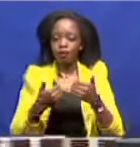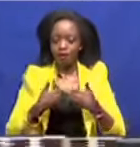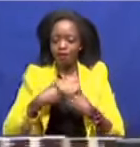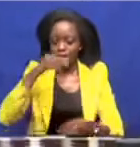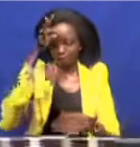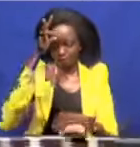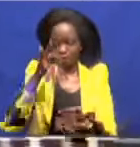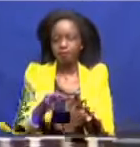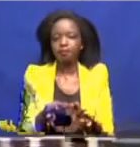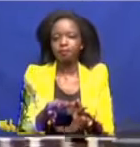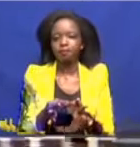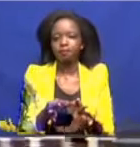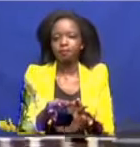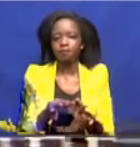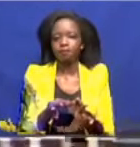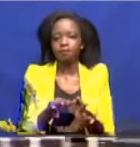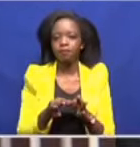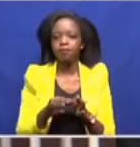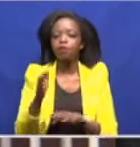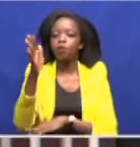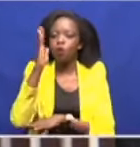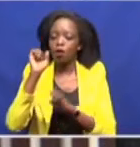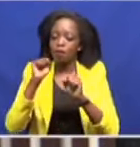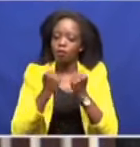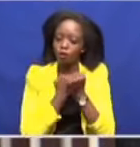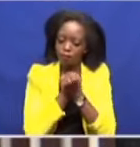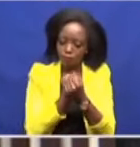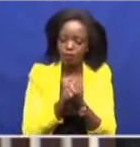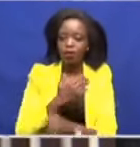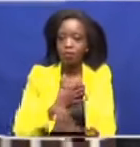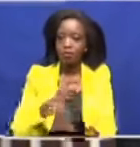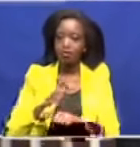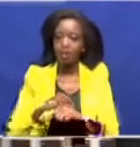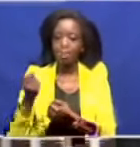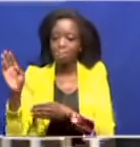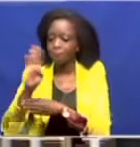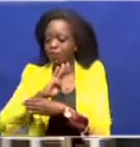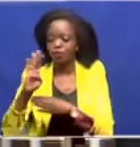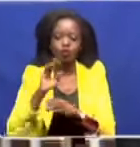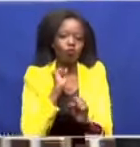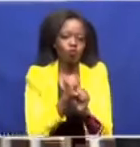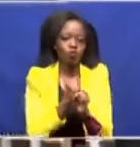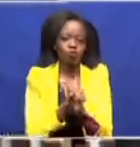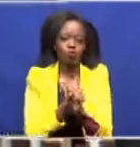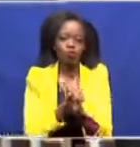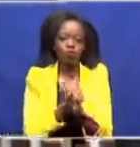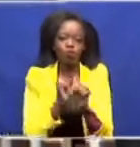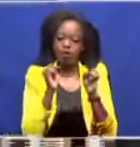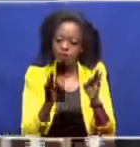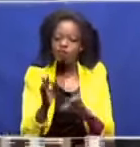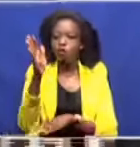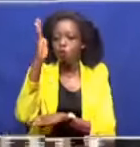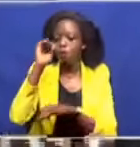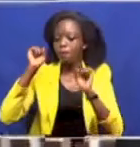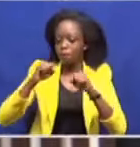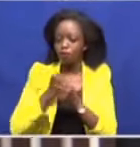imani. Kama Mungu anaweza kunilinda mimi nikienda shughuli za kazi, kama Mungu anaweza